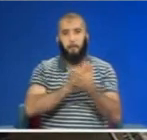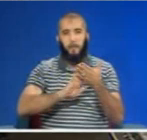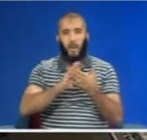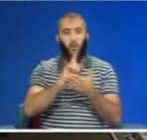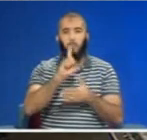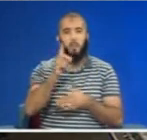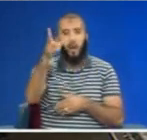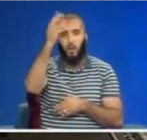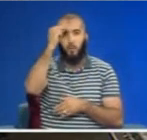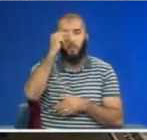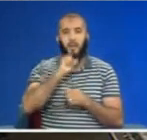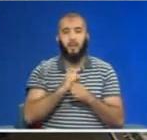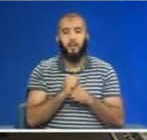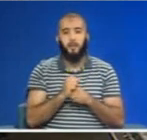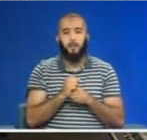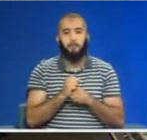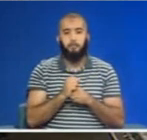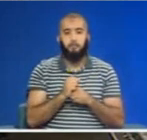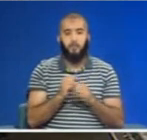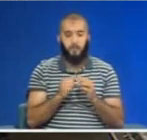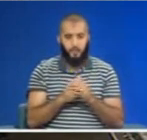قتلهم. واضح السؤال شيخ.